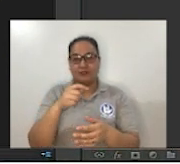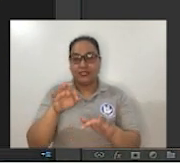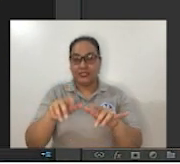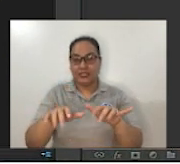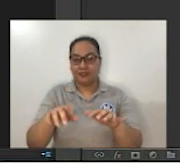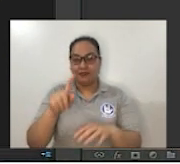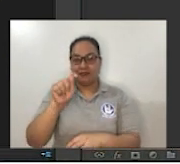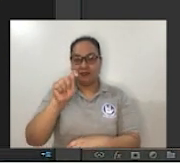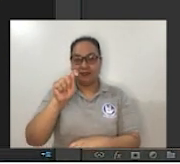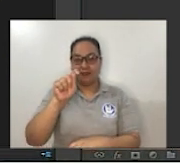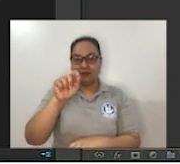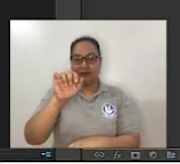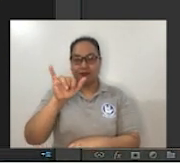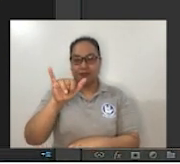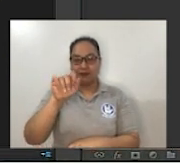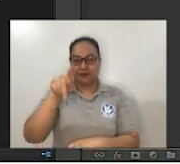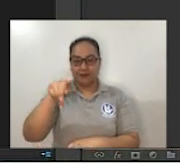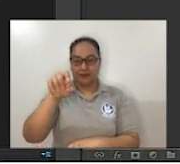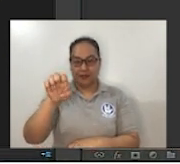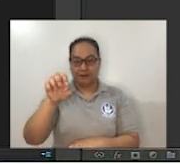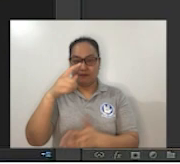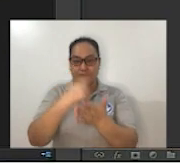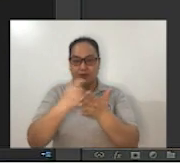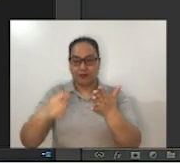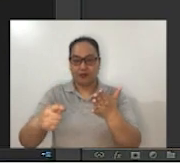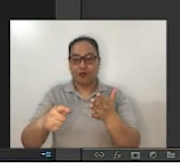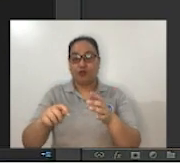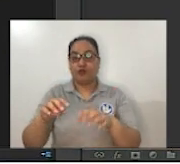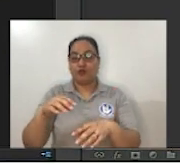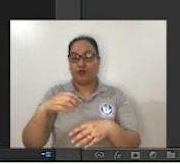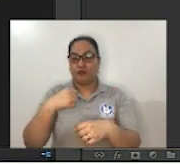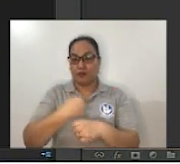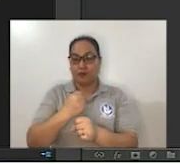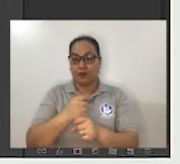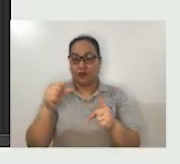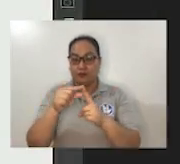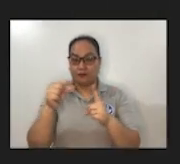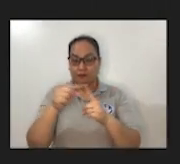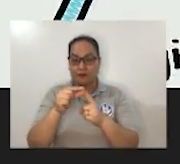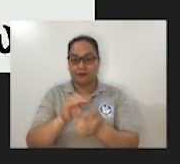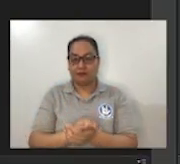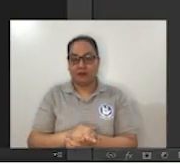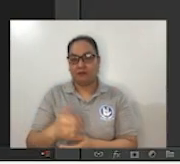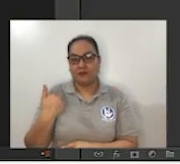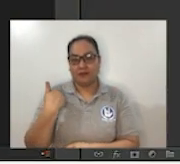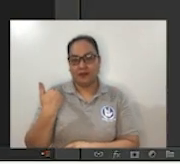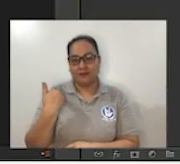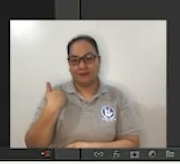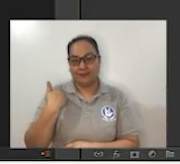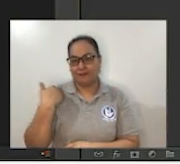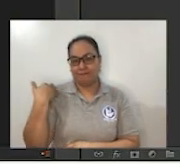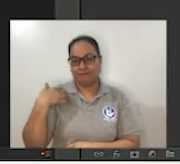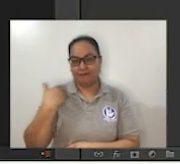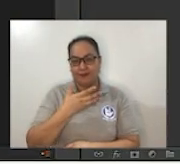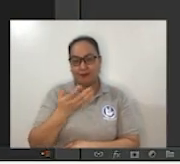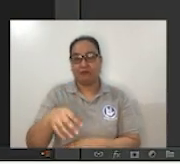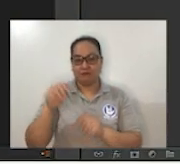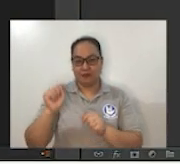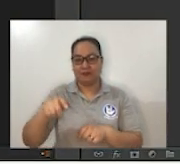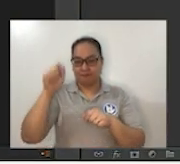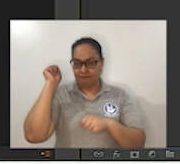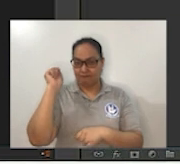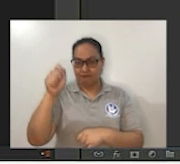type tool naman ang nakakagawa ng text. Pero kung wala talaga siyang pagtingin sa'yo, gamitan mo na siya ng